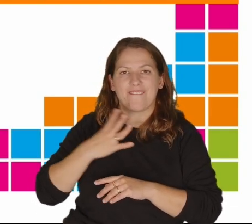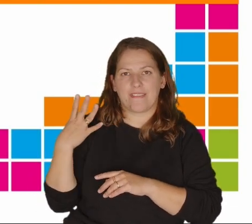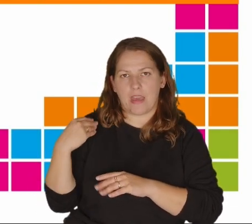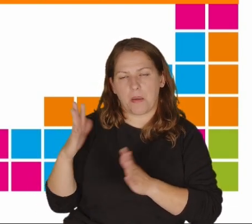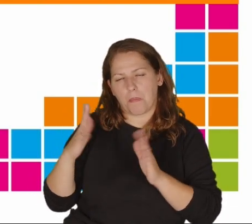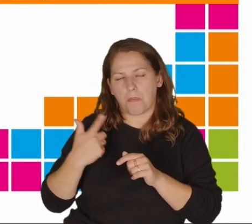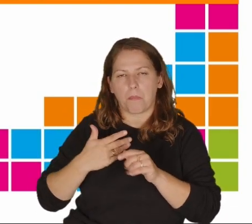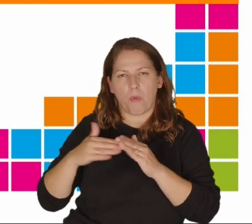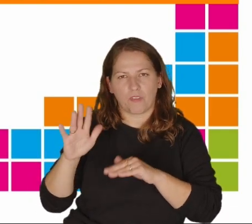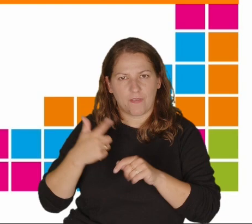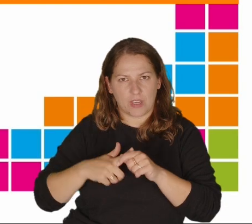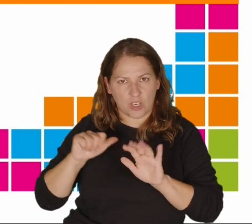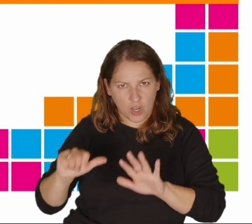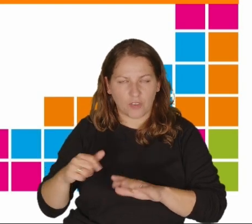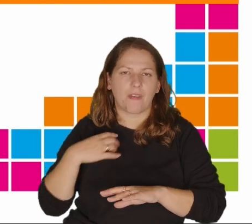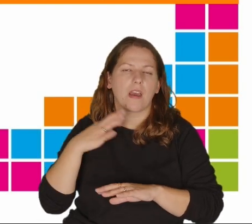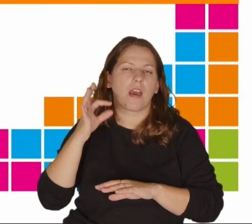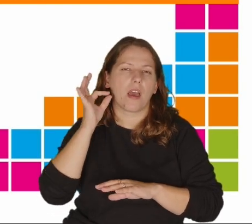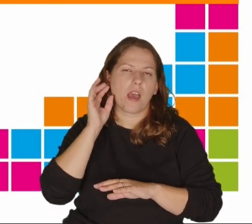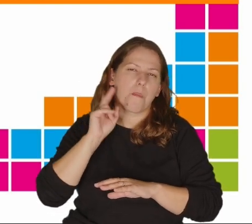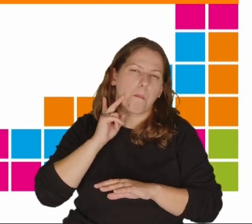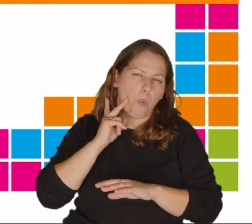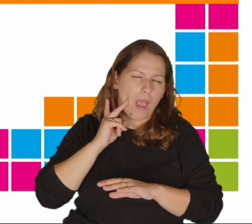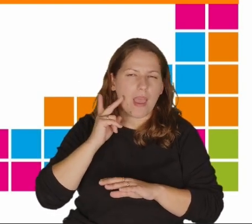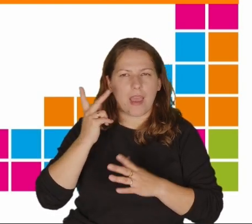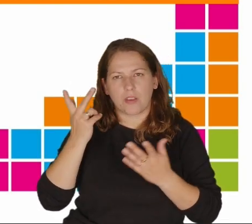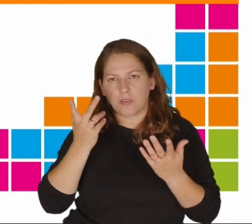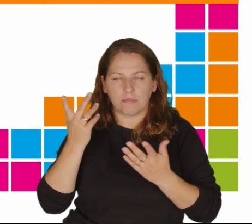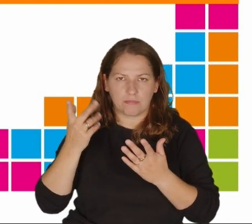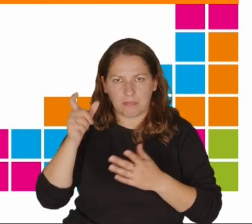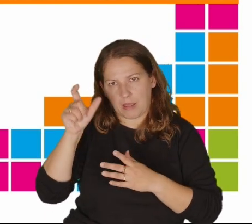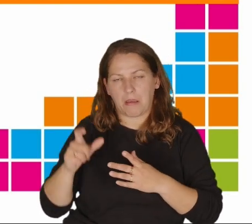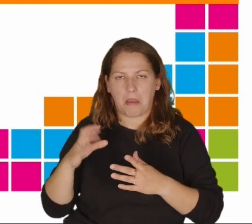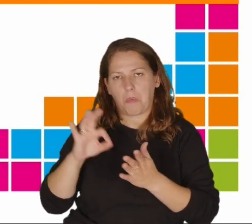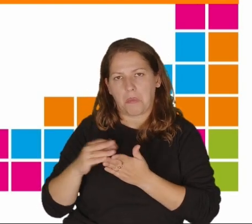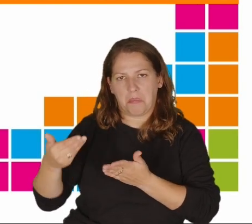powyżej 26 płeć i zaproponowała mi została relacja z taką panią,